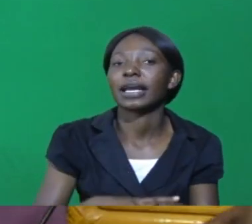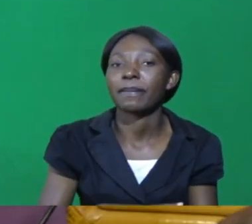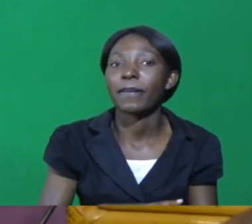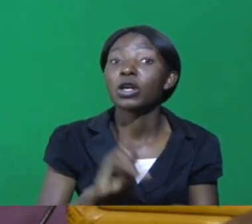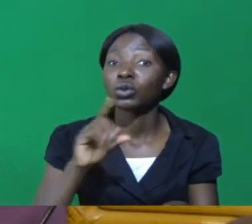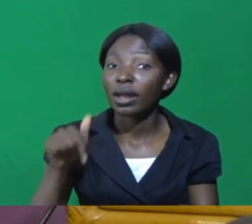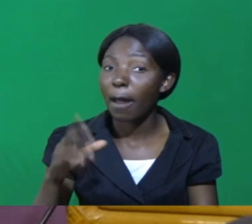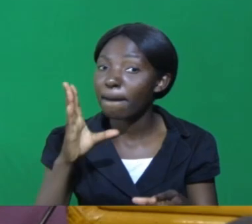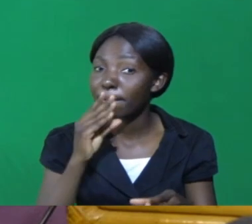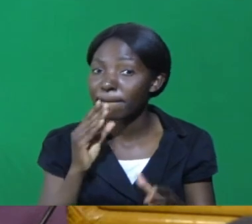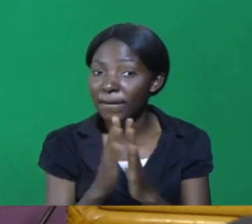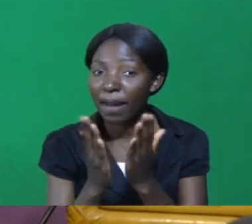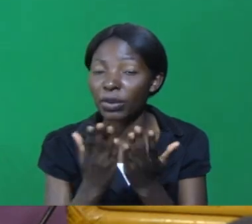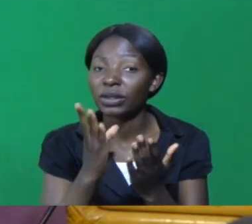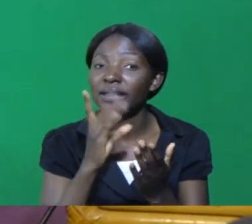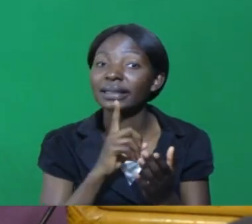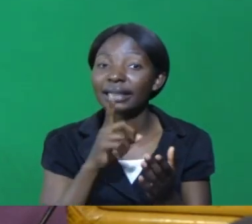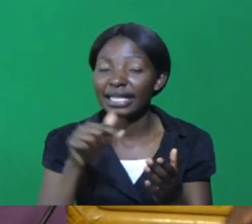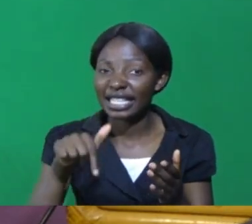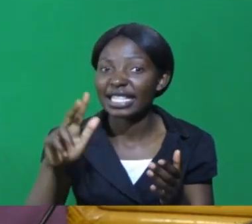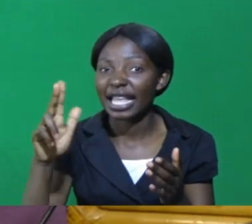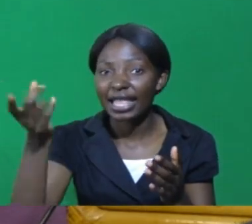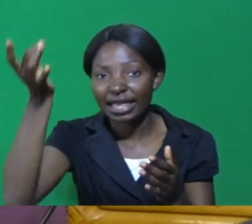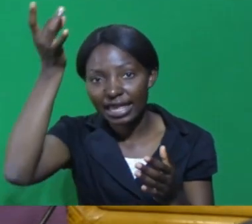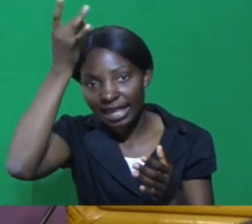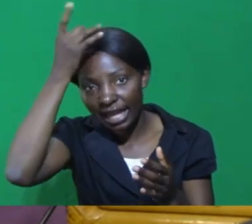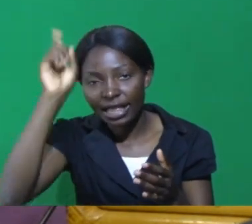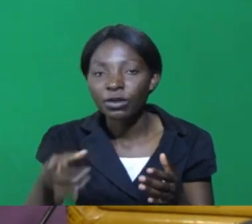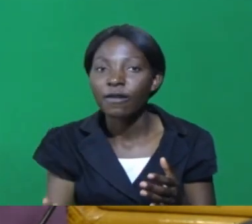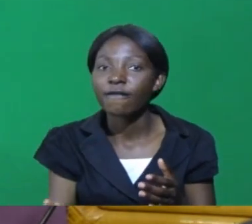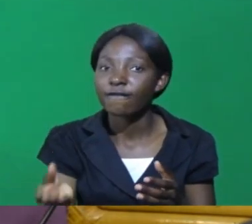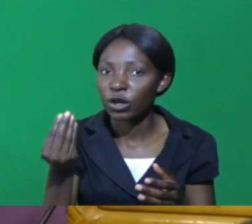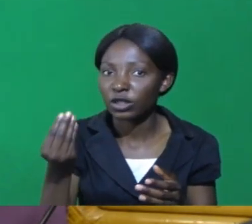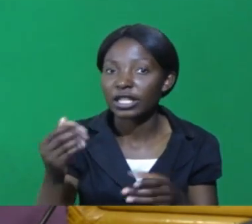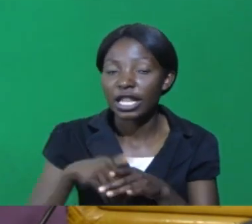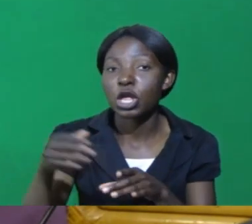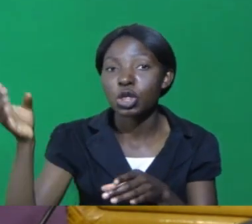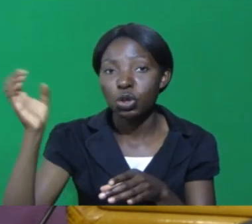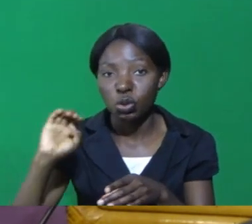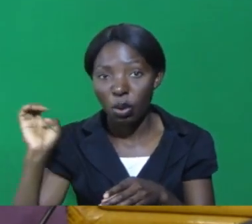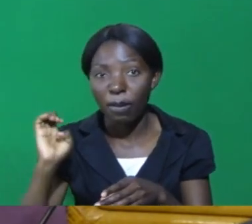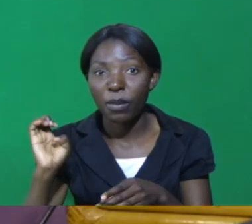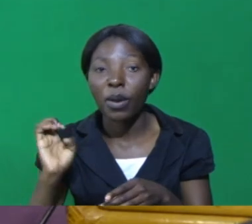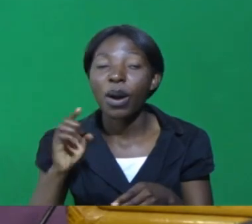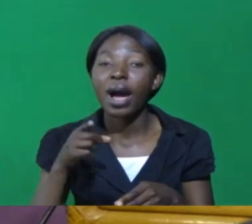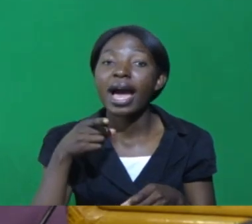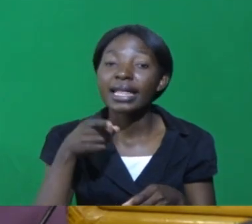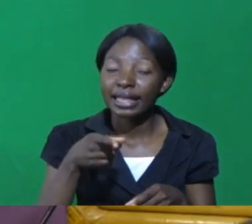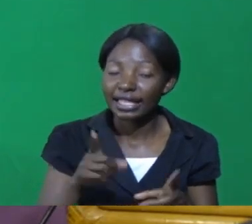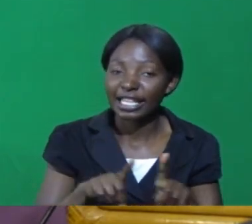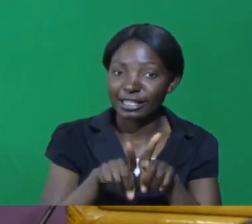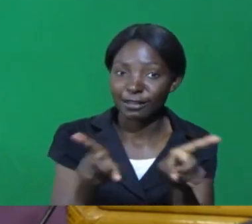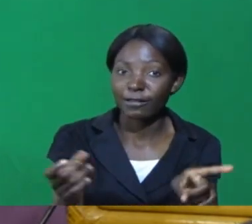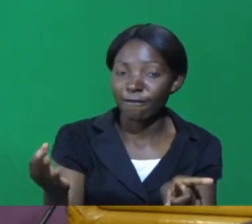riri kuti mambo wechi8 uyu wechisere anowanikwa iko kune 7 ava kuEurope, hanzi asiye